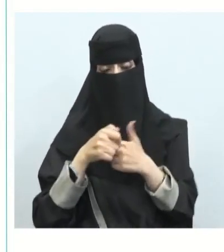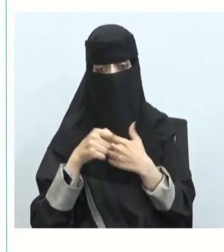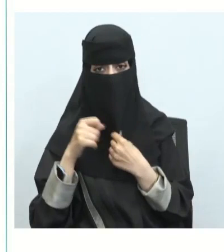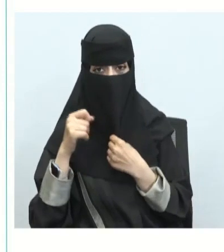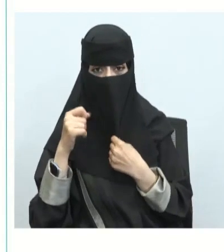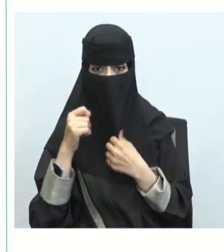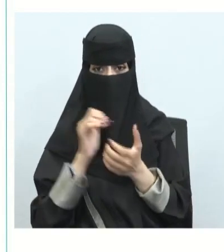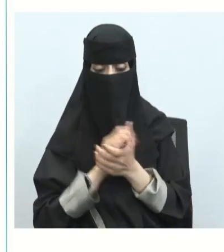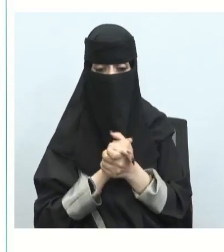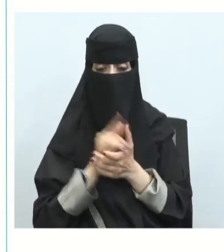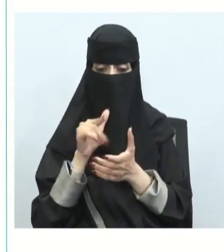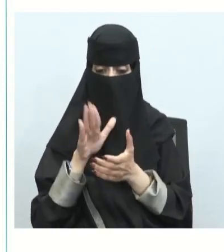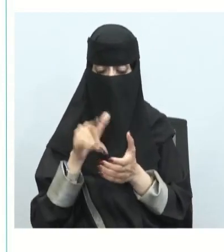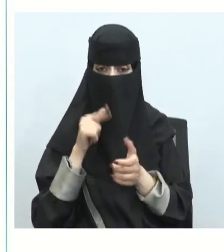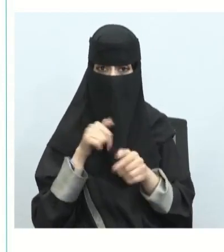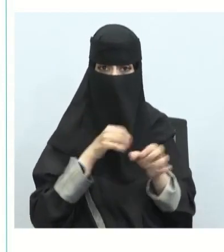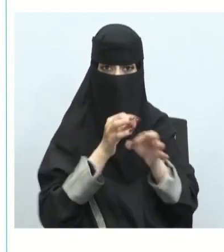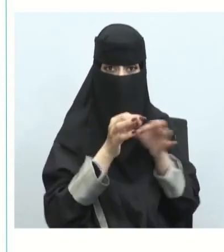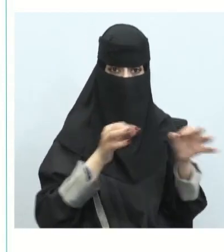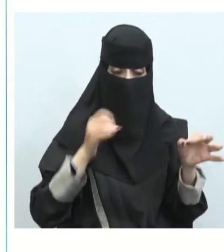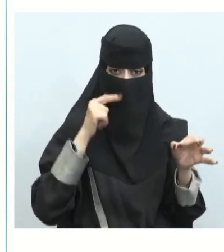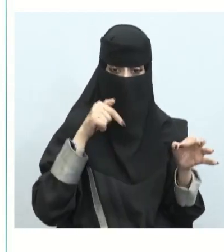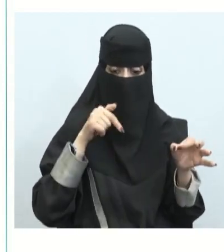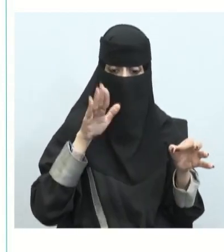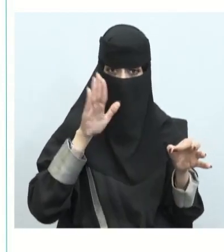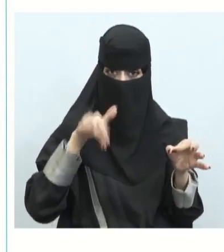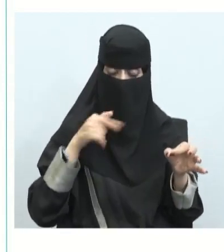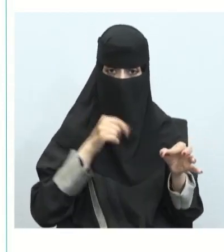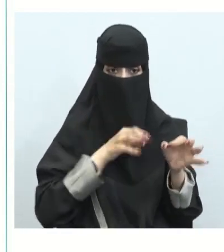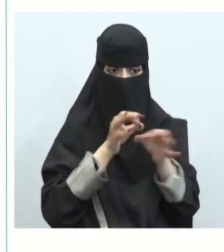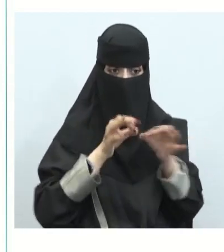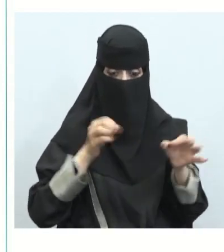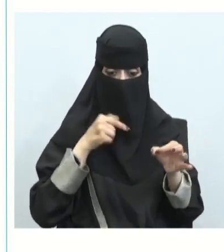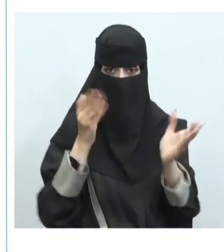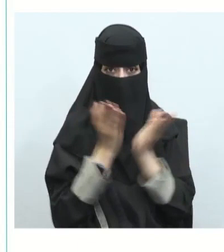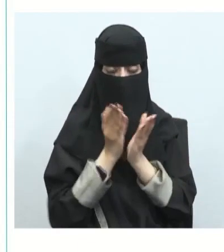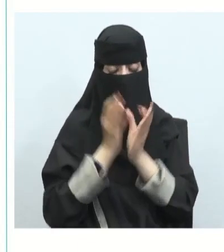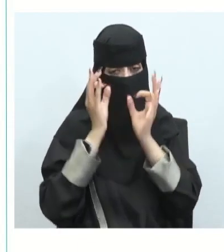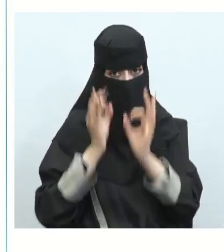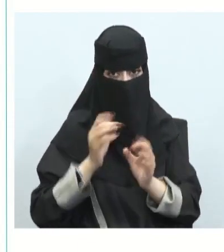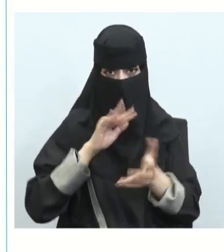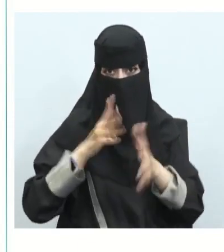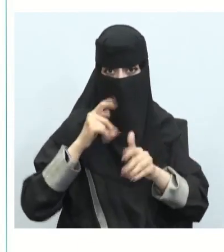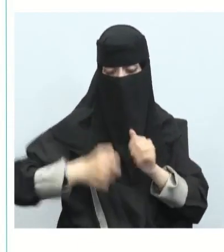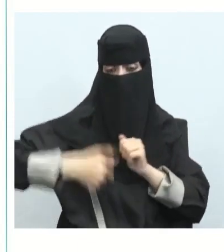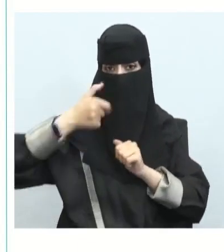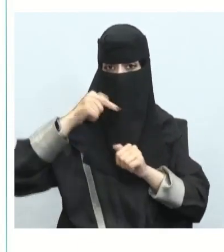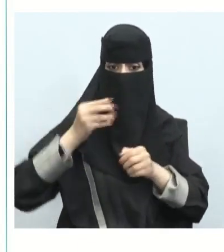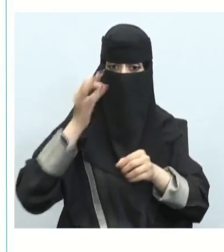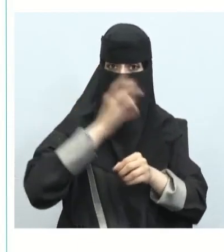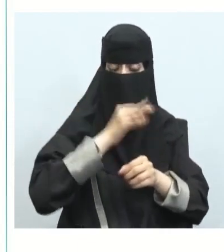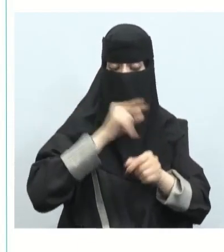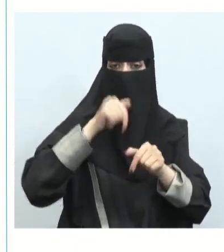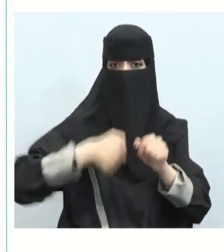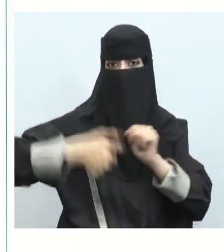التغيير في حال وضع خطه وضعت خطه مدروسه جيدا يمكن تحقيق نتائج افضل كلما كانت الخطه